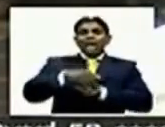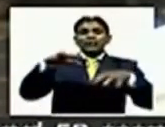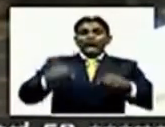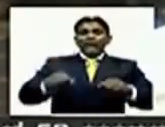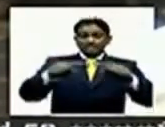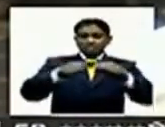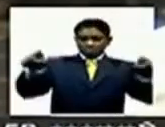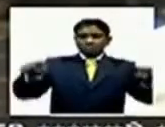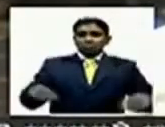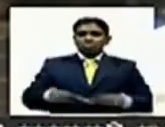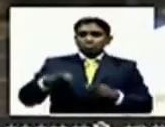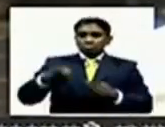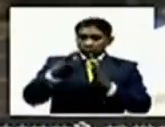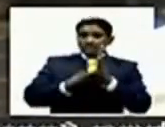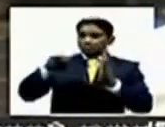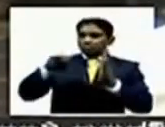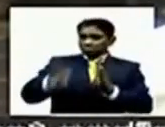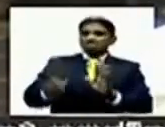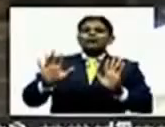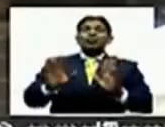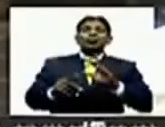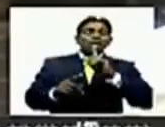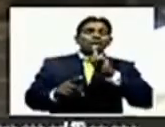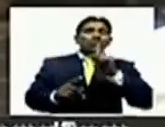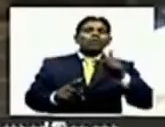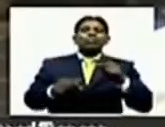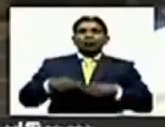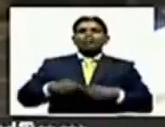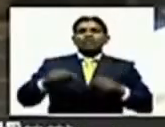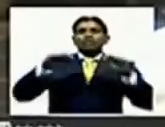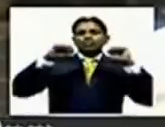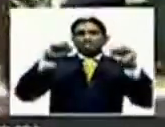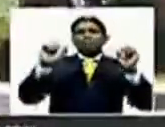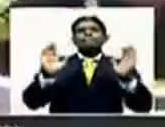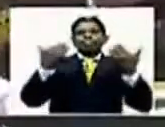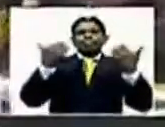වල්සපුගල ජනතාව අඛණ්ඩ සත්‍යාග්‍රහයක් ආරම්භ කළා.